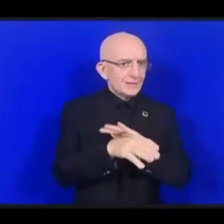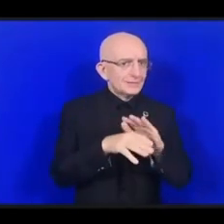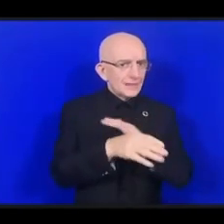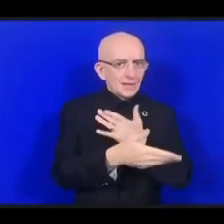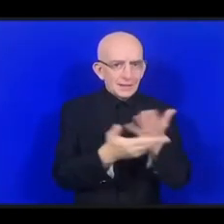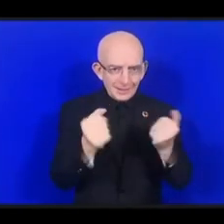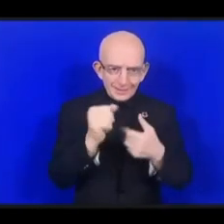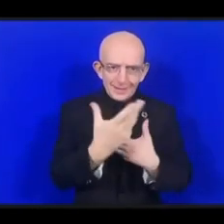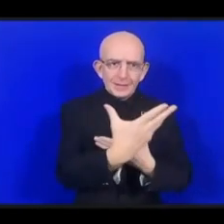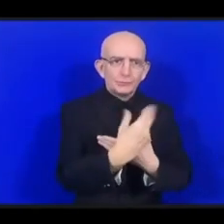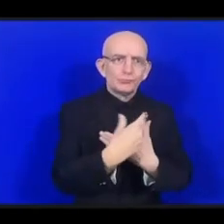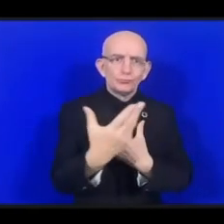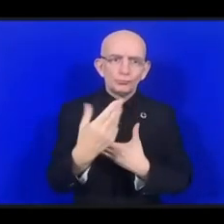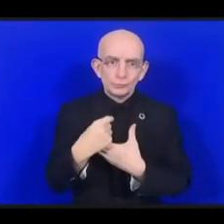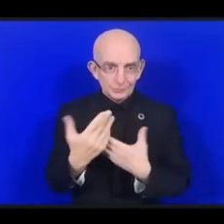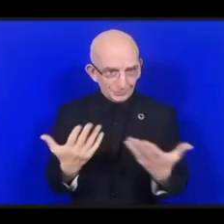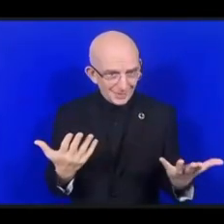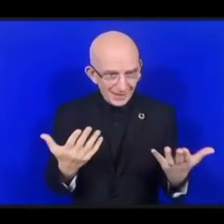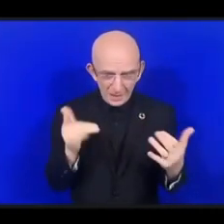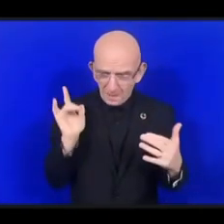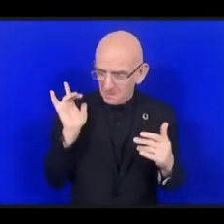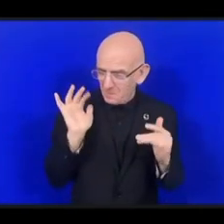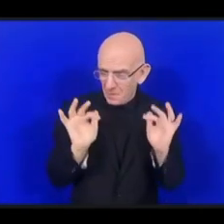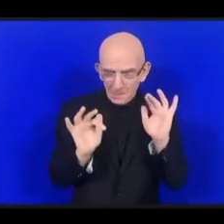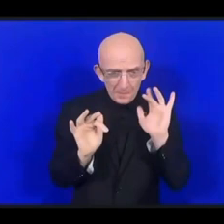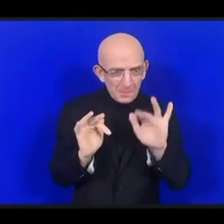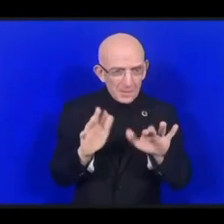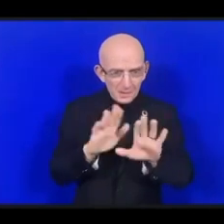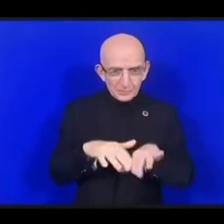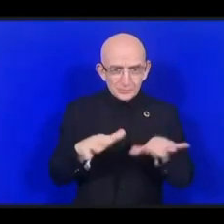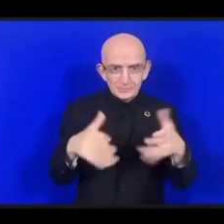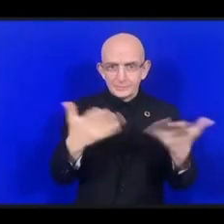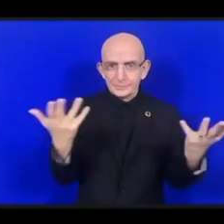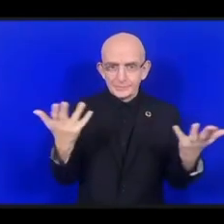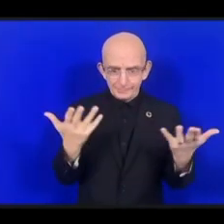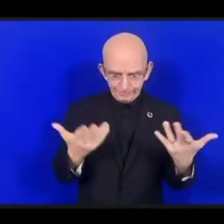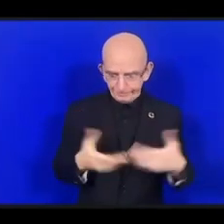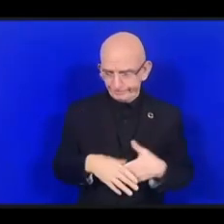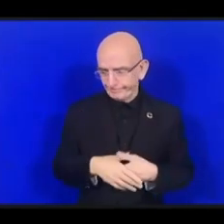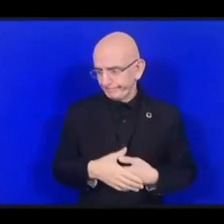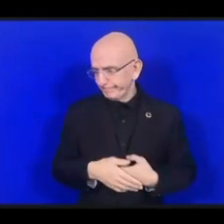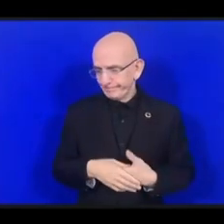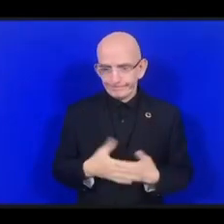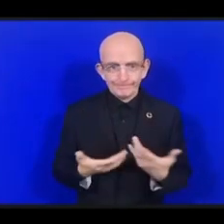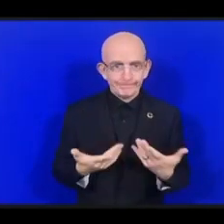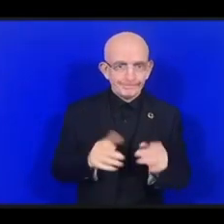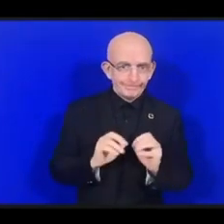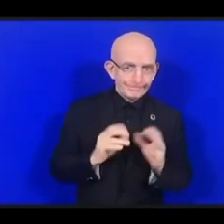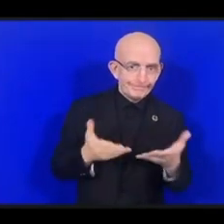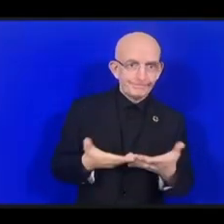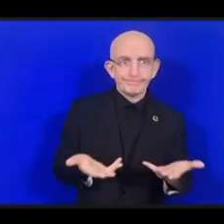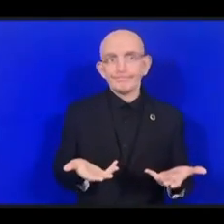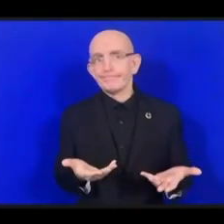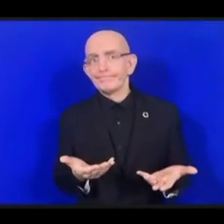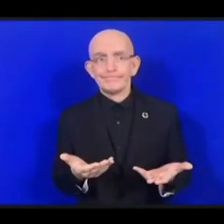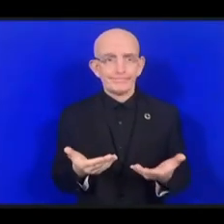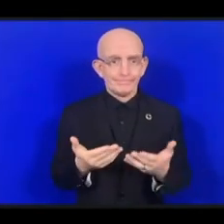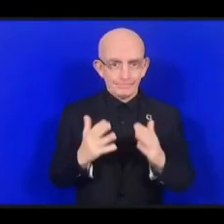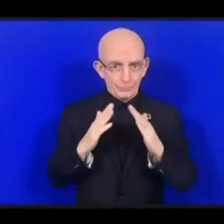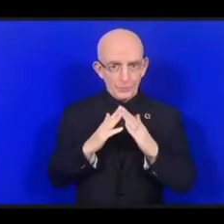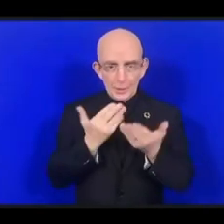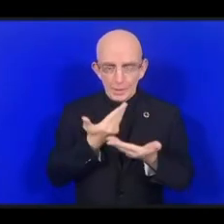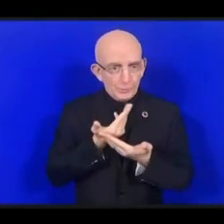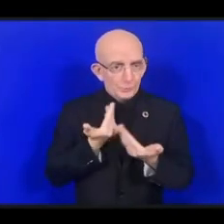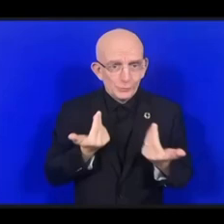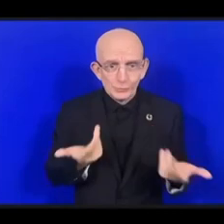eux pas encore le manque d'accès à Internet empêche le développement de ces